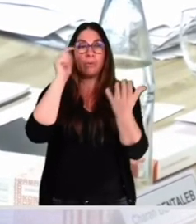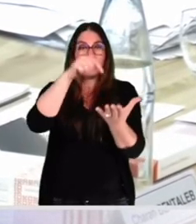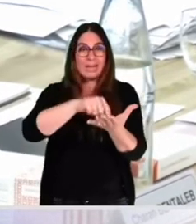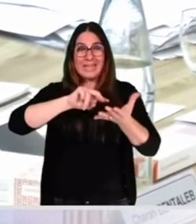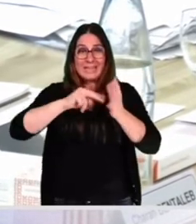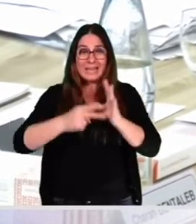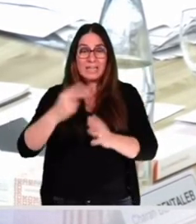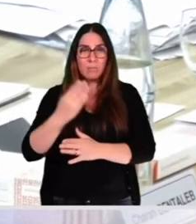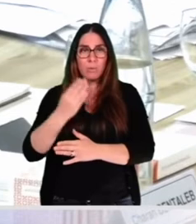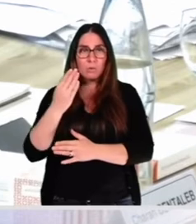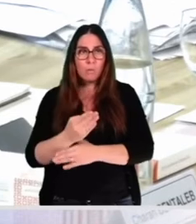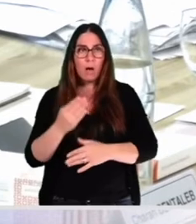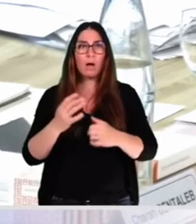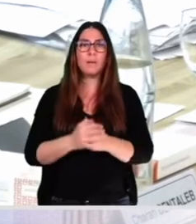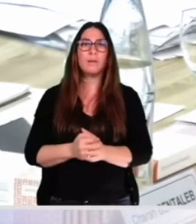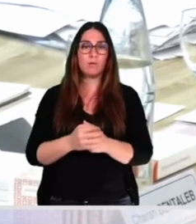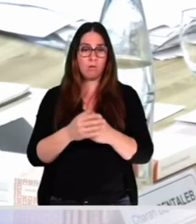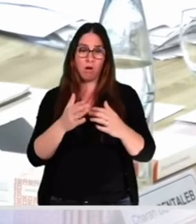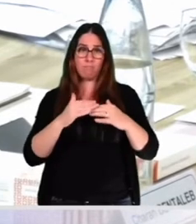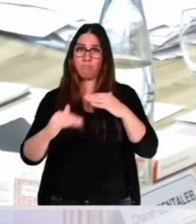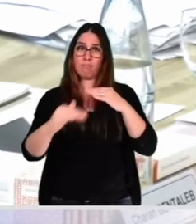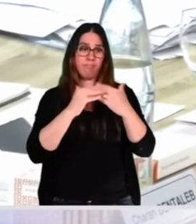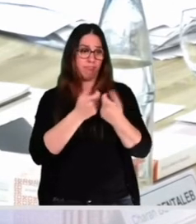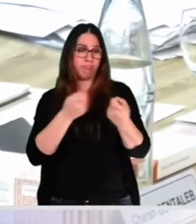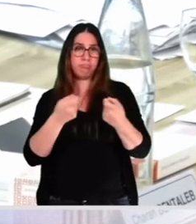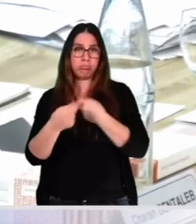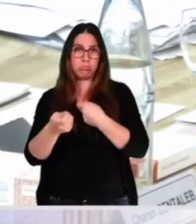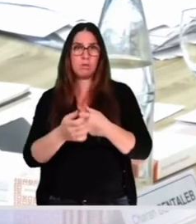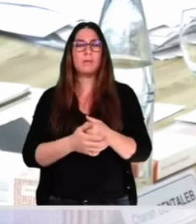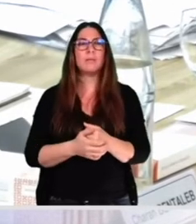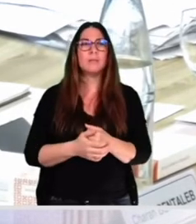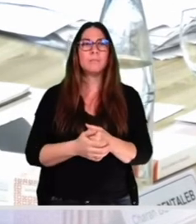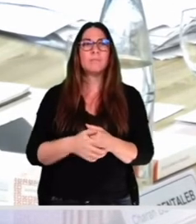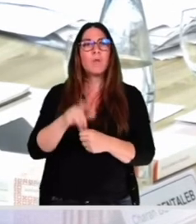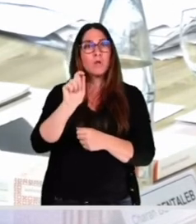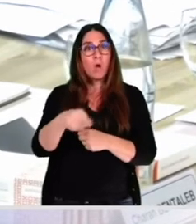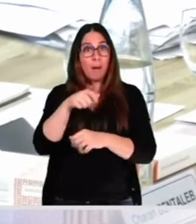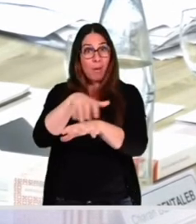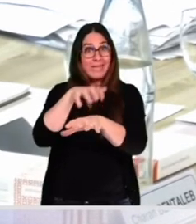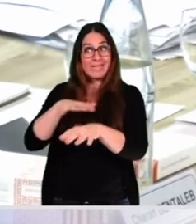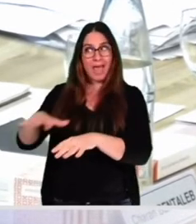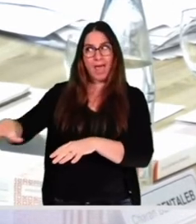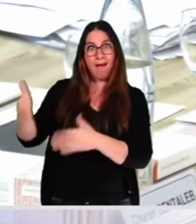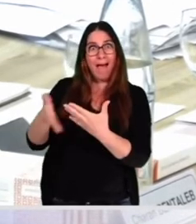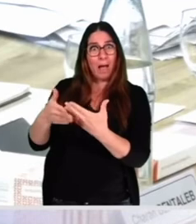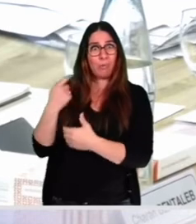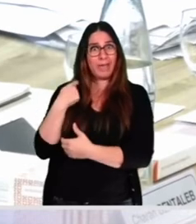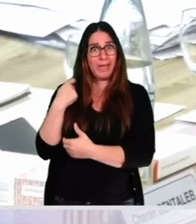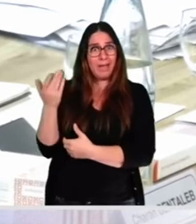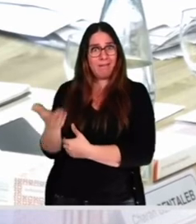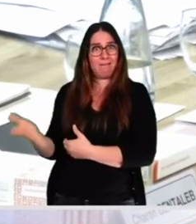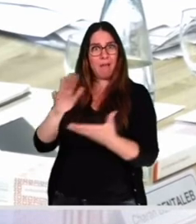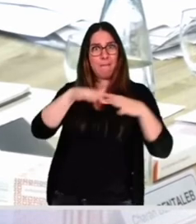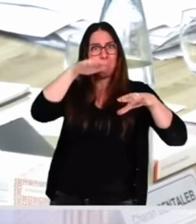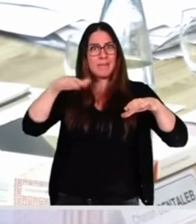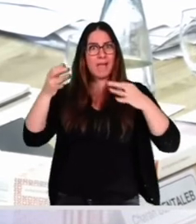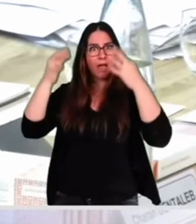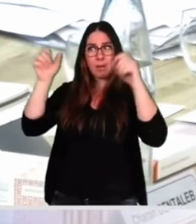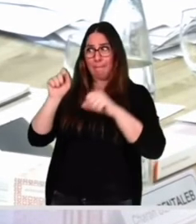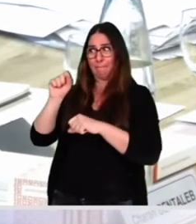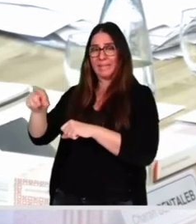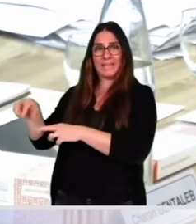technicienne décontextualisée. Plutôt que de tirer parti de la présence immédiate de l'Isère, élément paysager et climatique